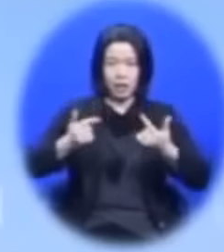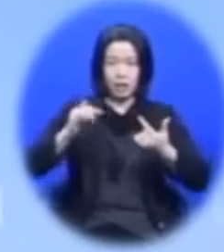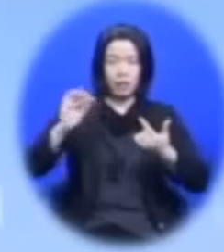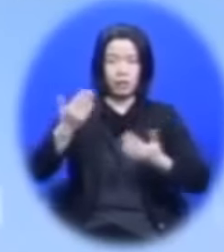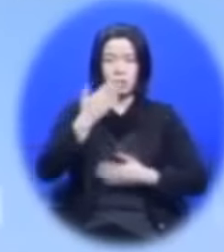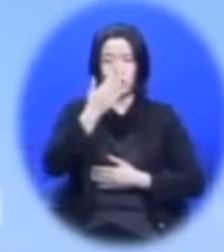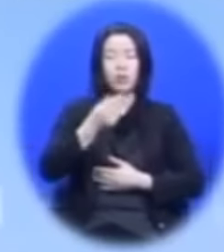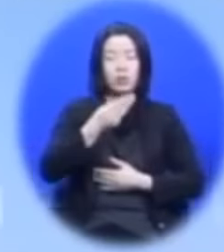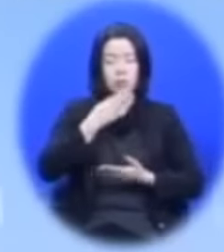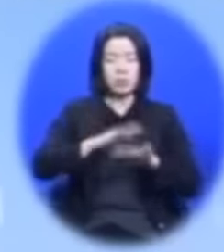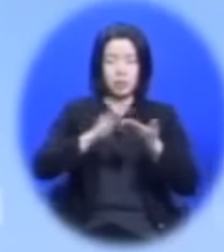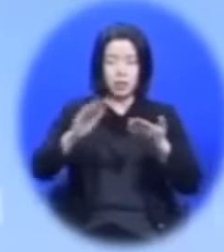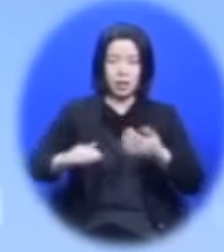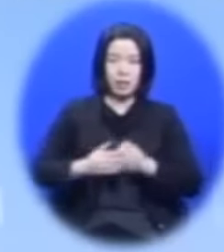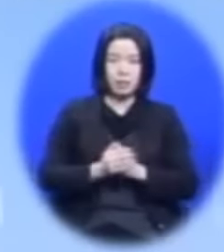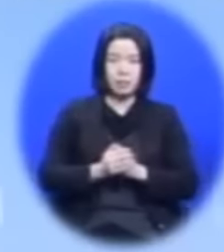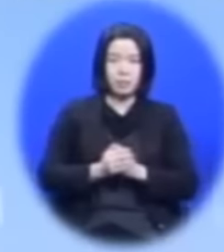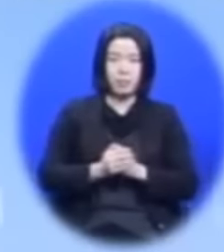없습니다.